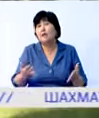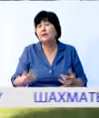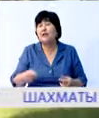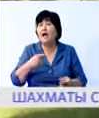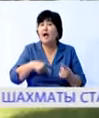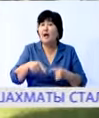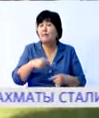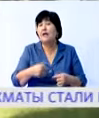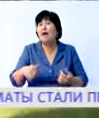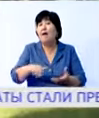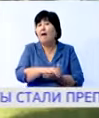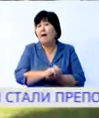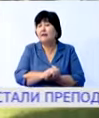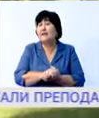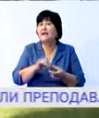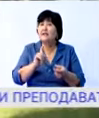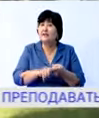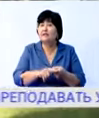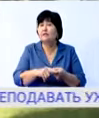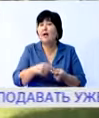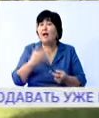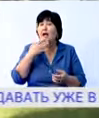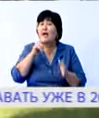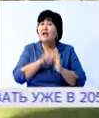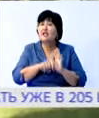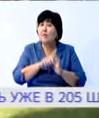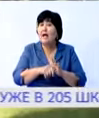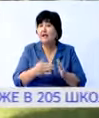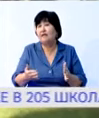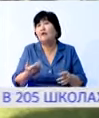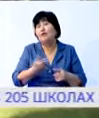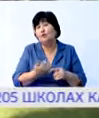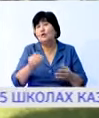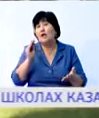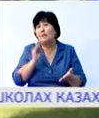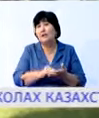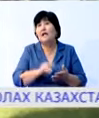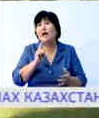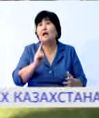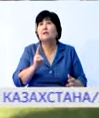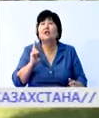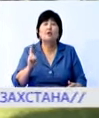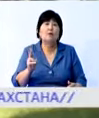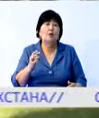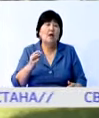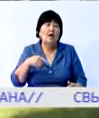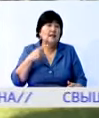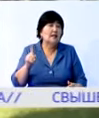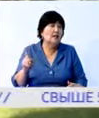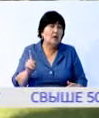предпринимателей, ассоциаций и независимых экспертов. Вот сегодня в послании Касым-Жомарт Кемелұлы сказал,